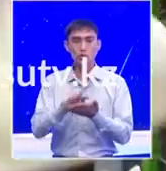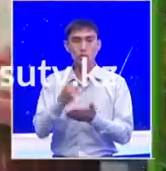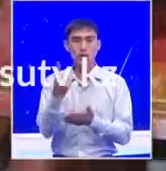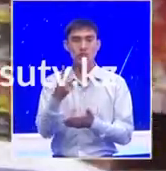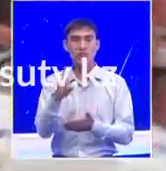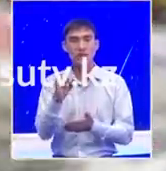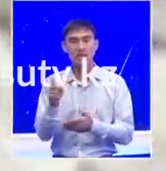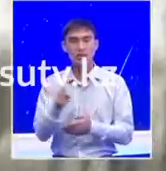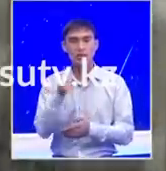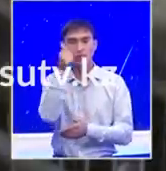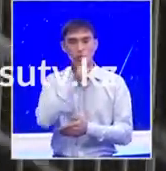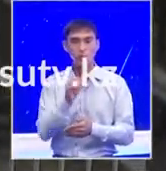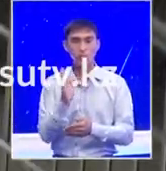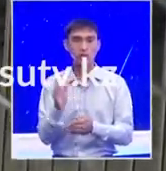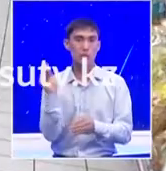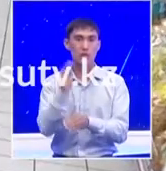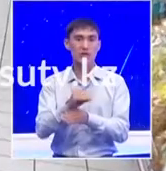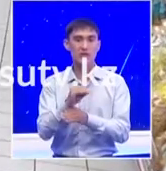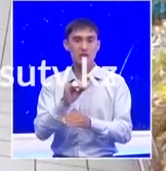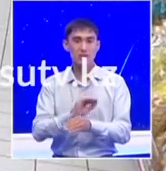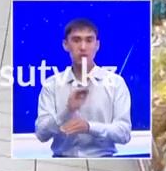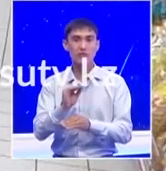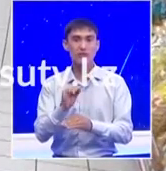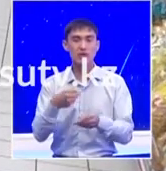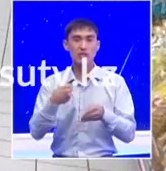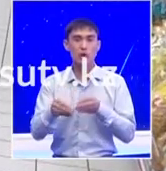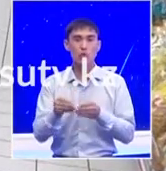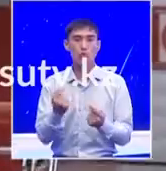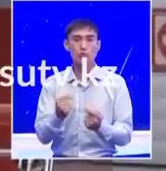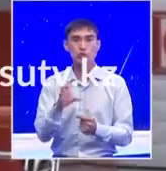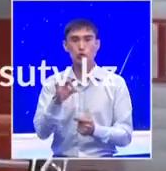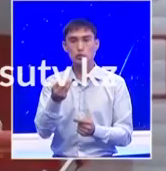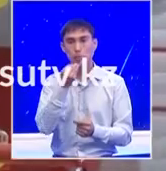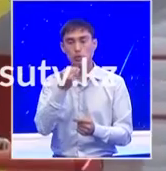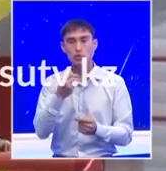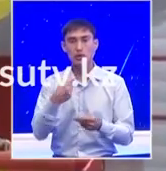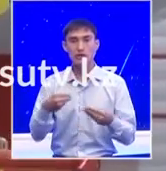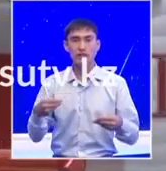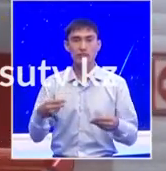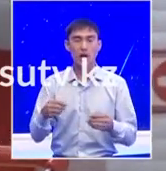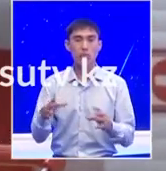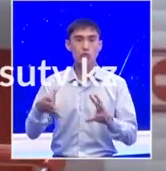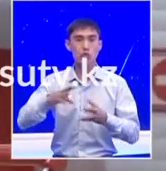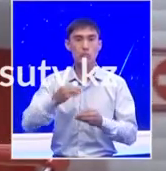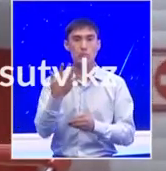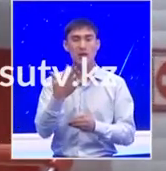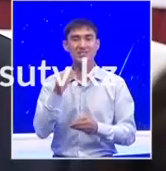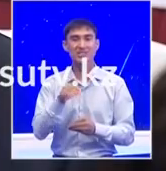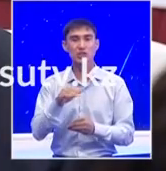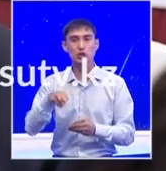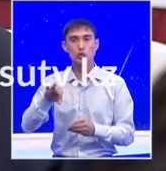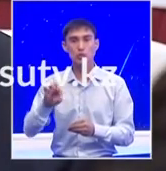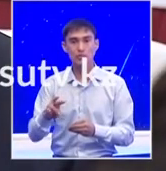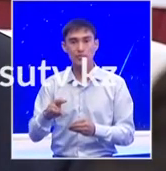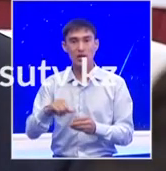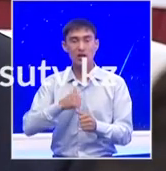квартале текущего года будет дополнительно произведен форвардный закуп социально значимых продтоваров в объеме почти 5000 тонн.